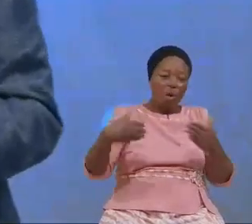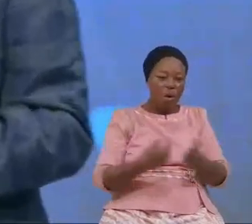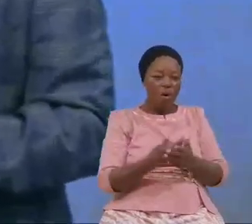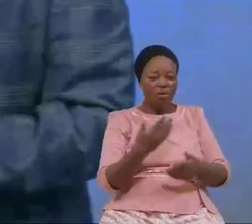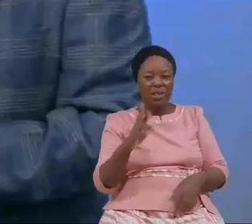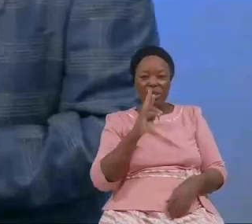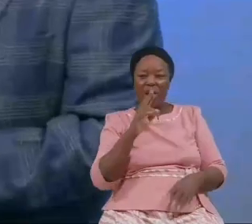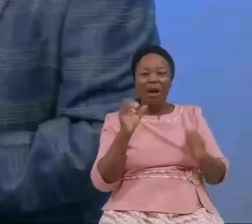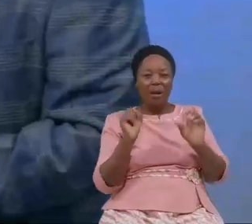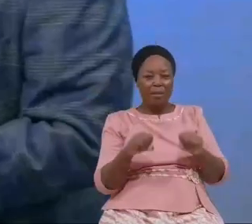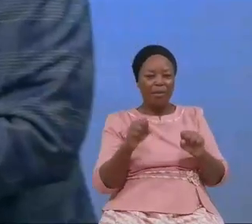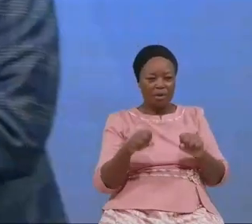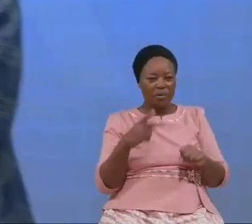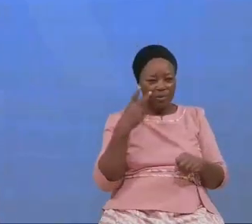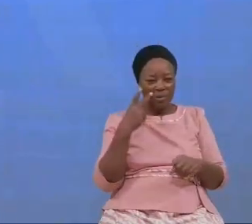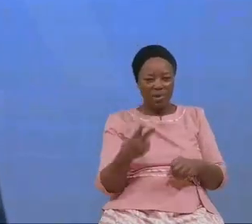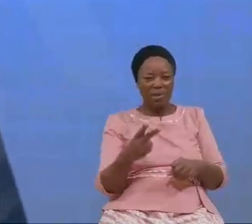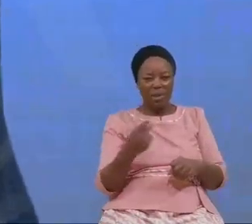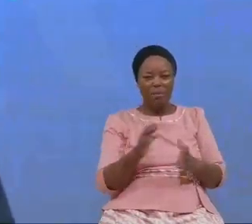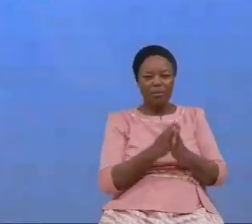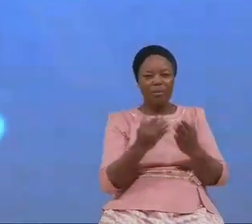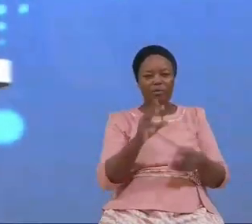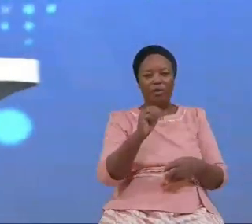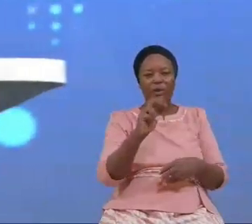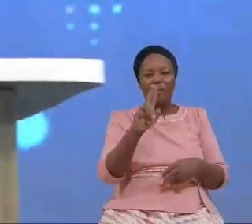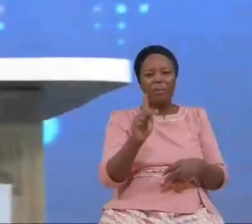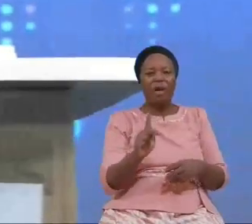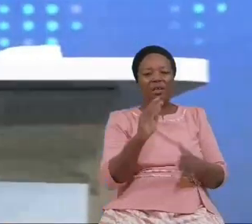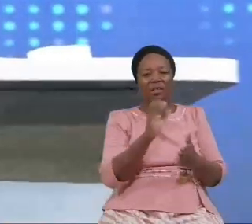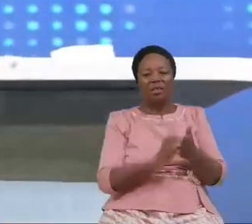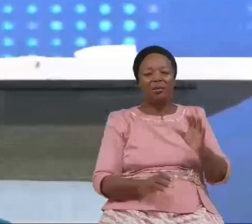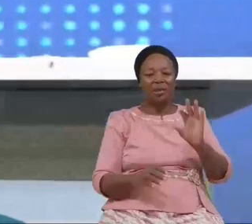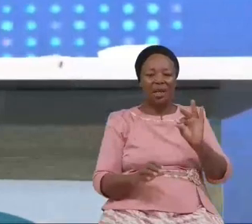possible maintenant